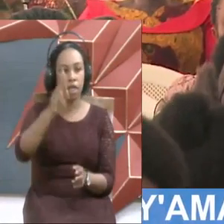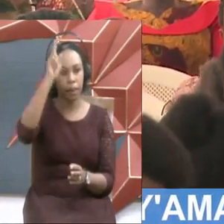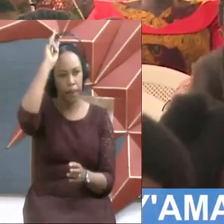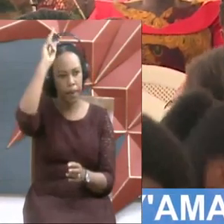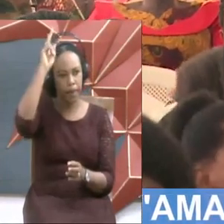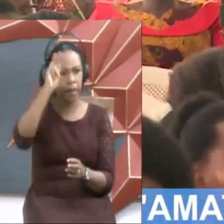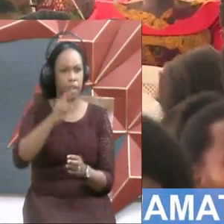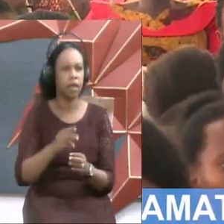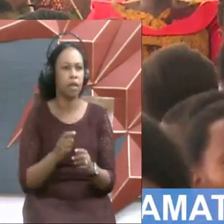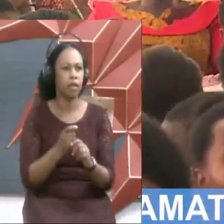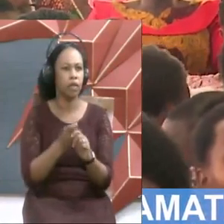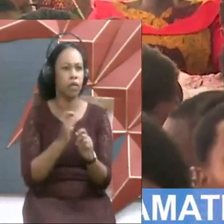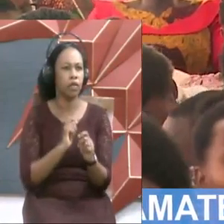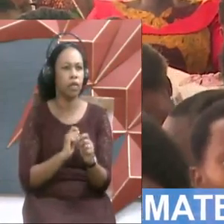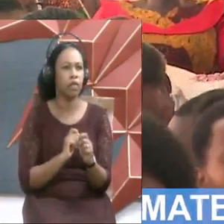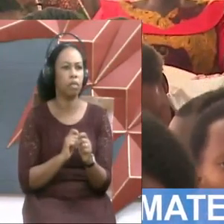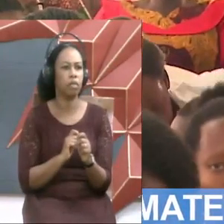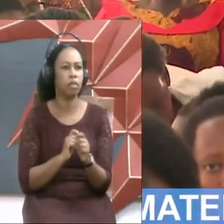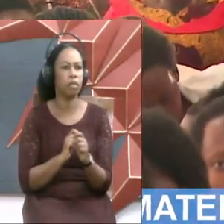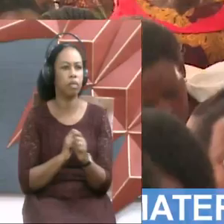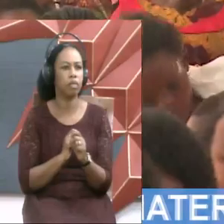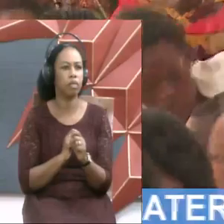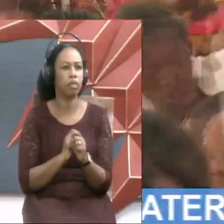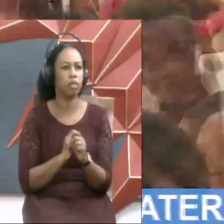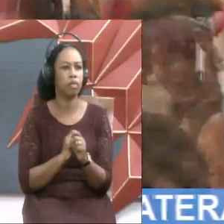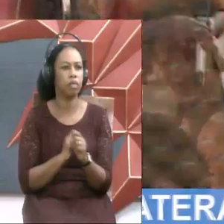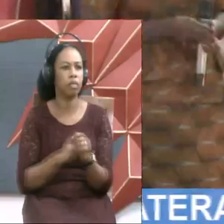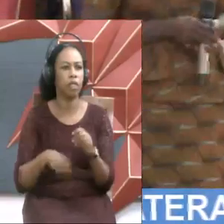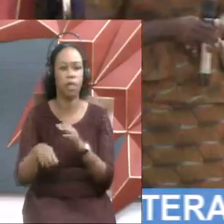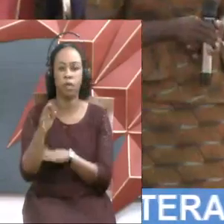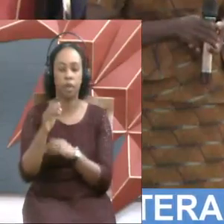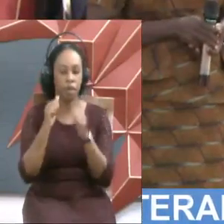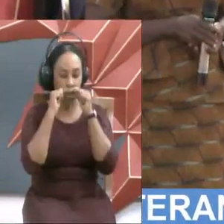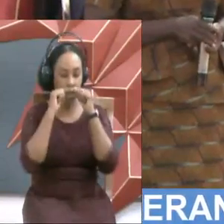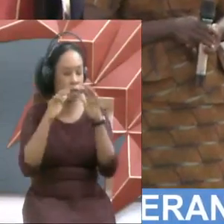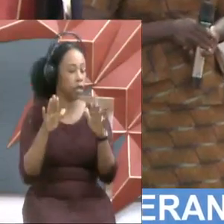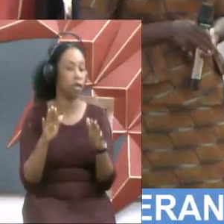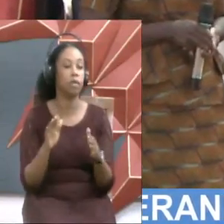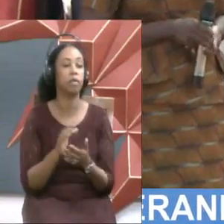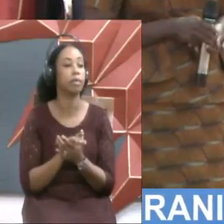Je suis venu de Nyachonga. Que Dieu nous bénisse ensemble.